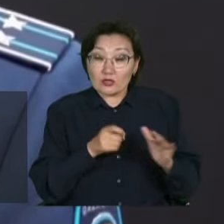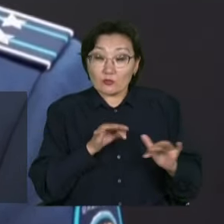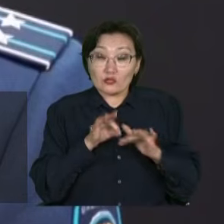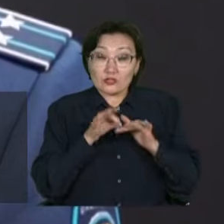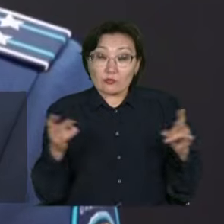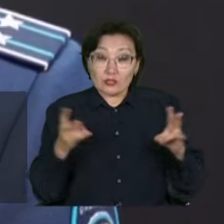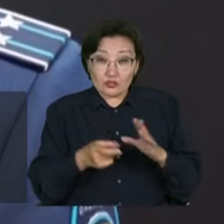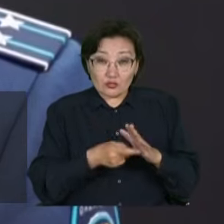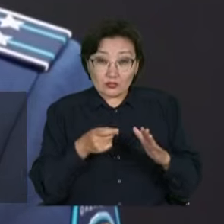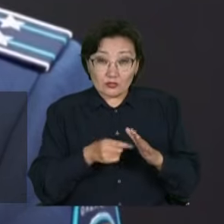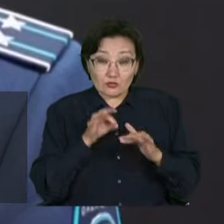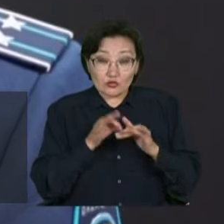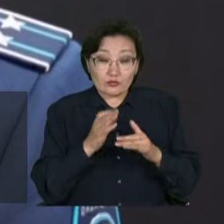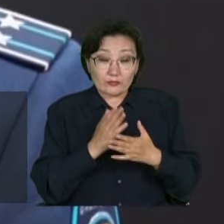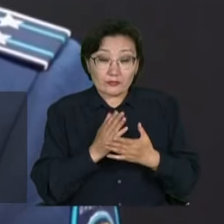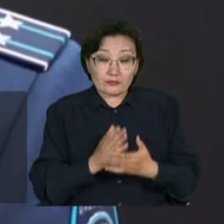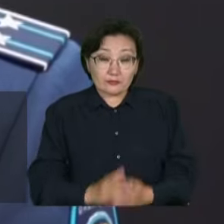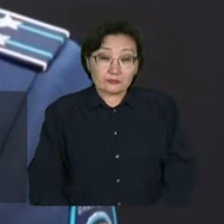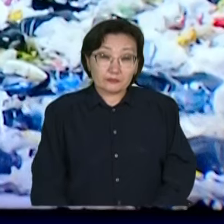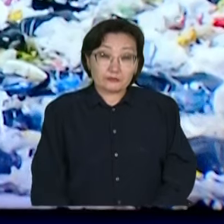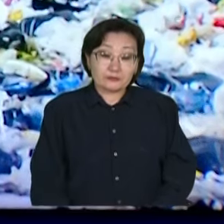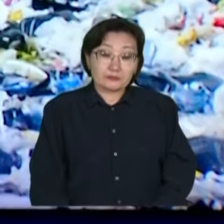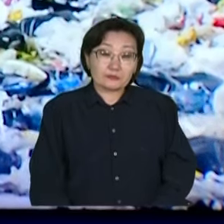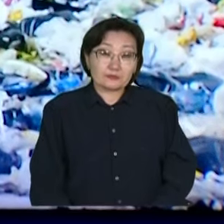Тиісті сараптамалар тағайындалды.